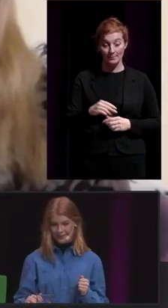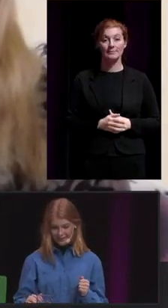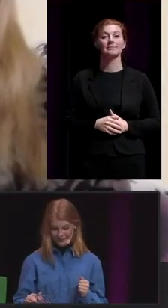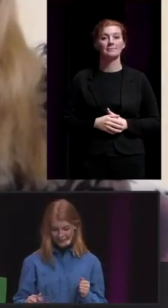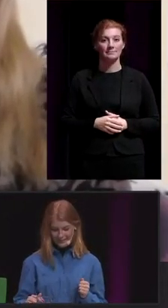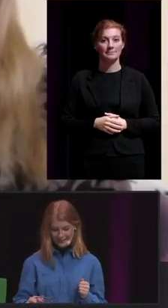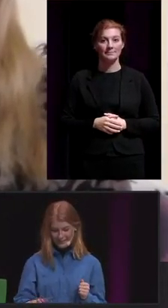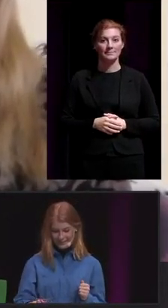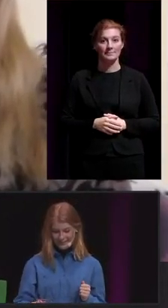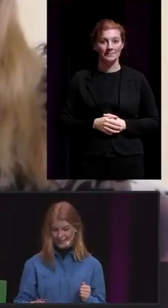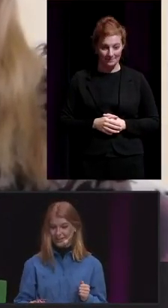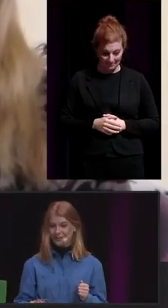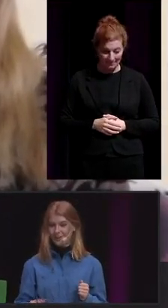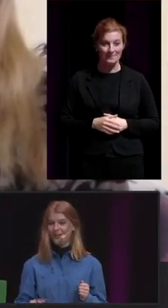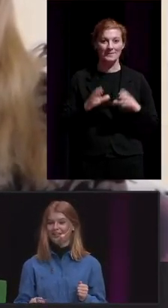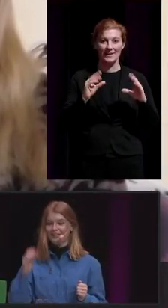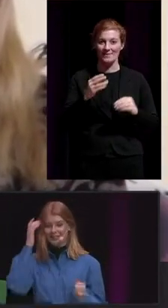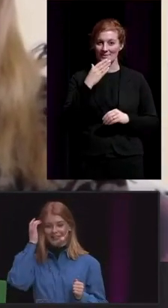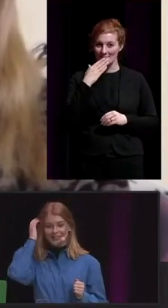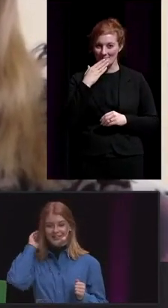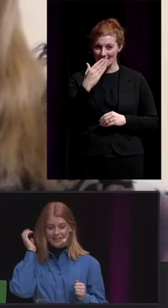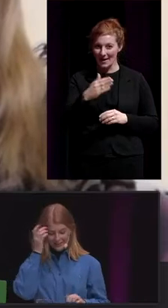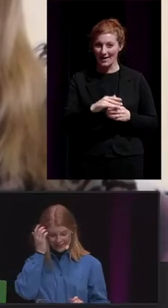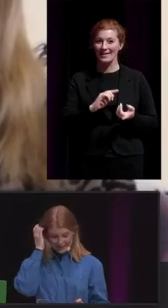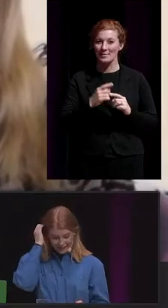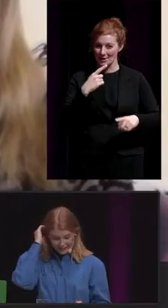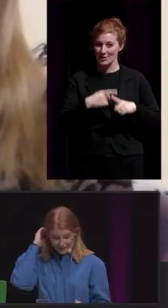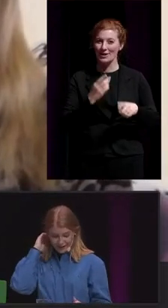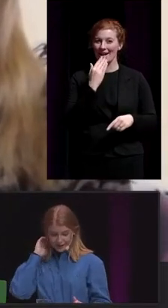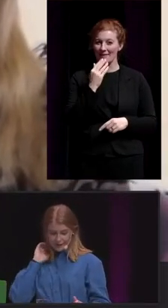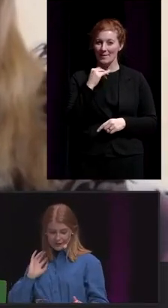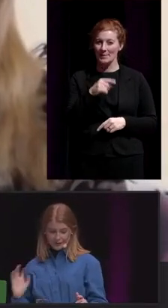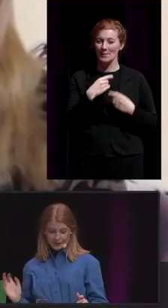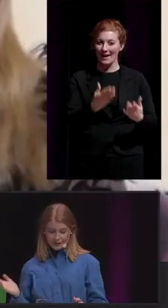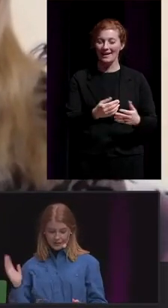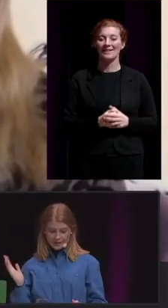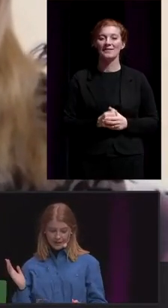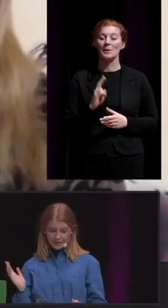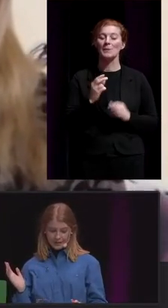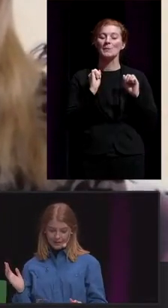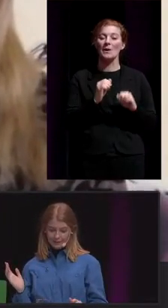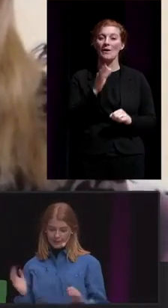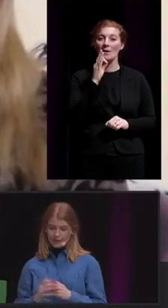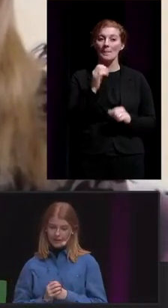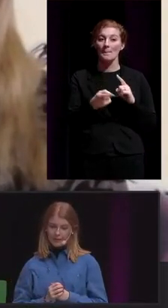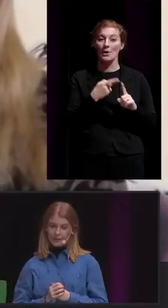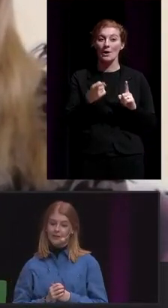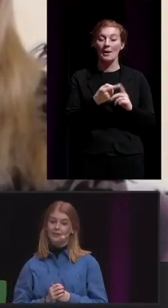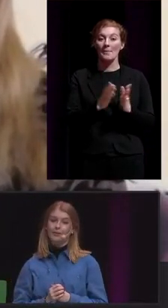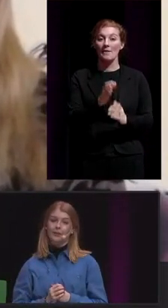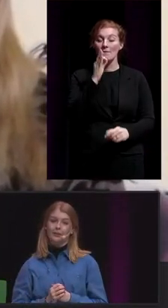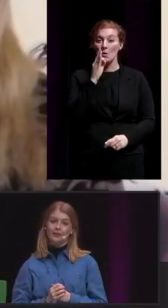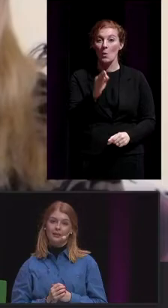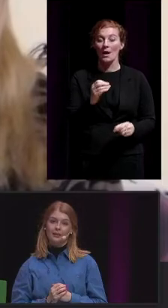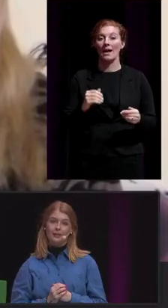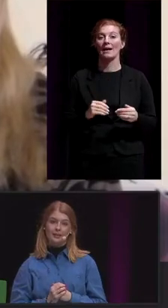Ja, exakt. Bra att vi tydliggör det här. För nu ska jag ställa, jag ska börja med att ställa